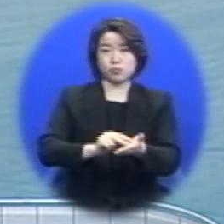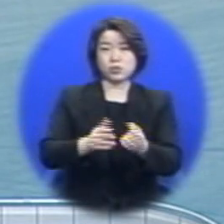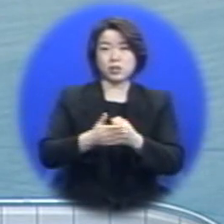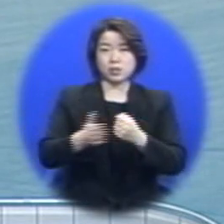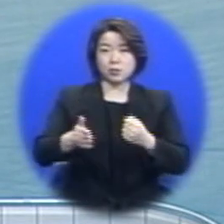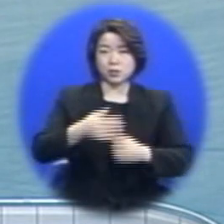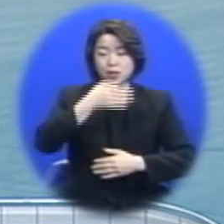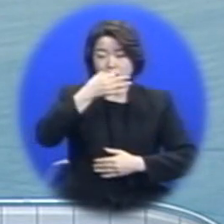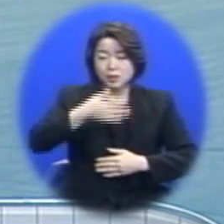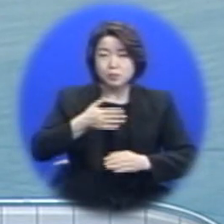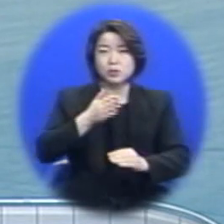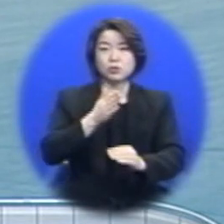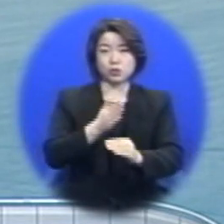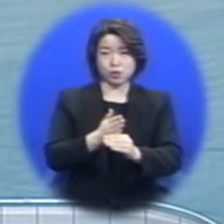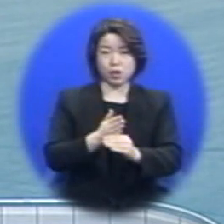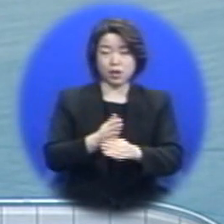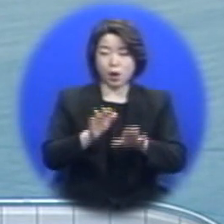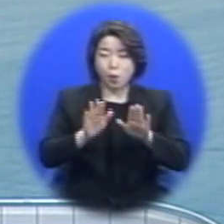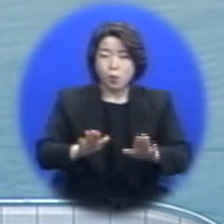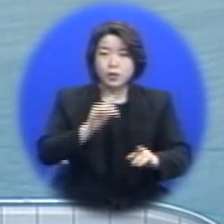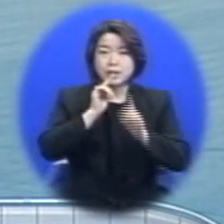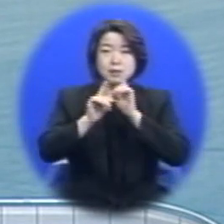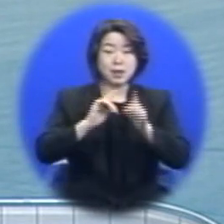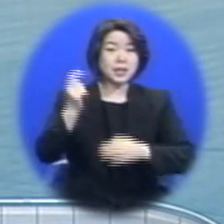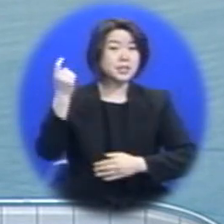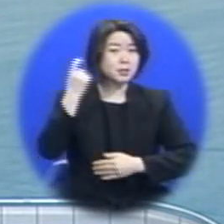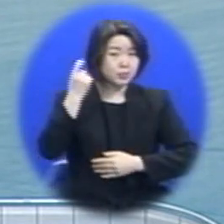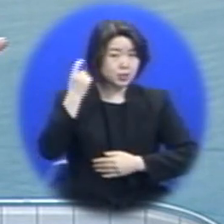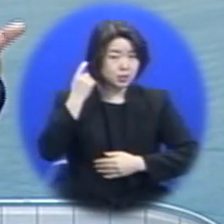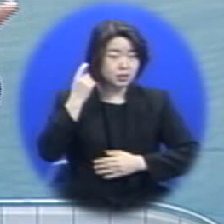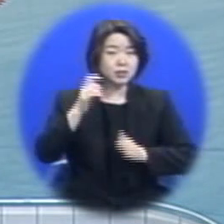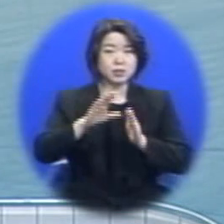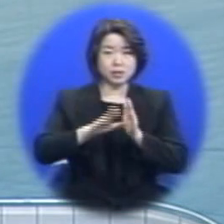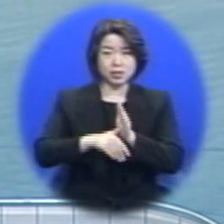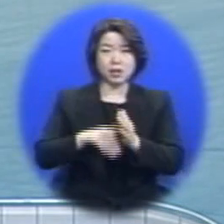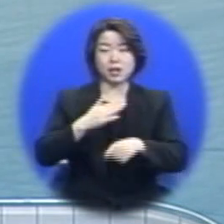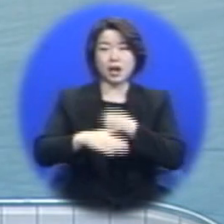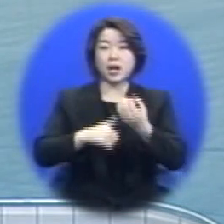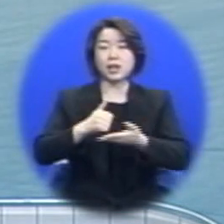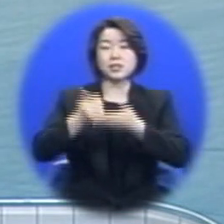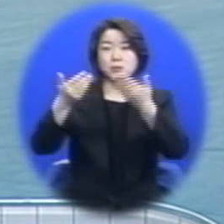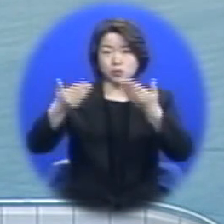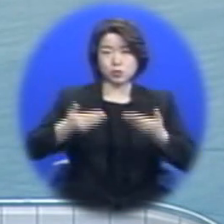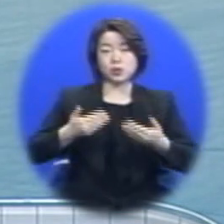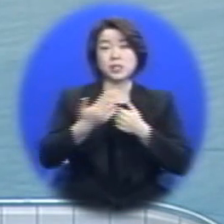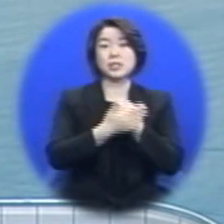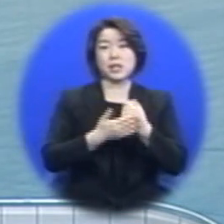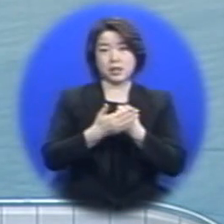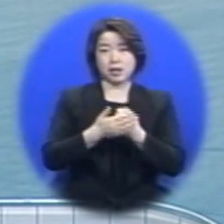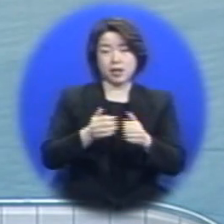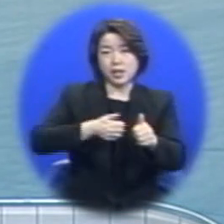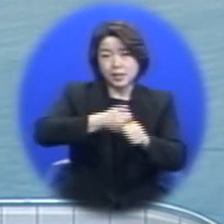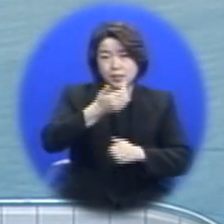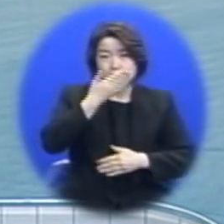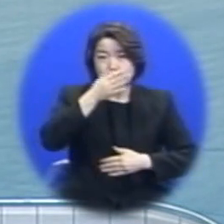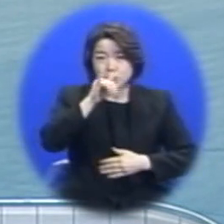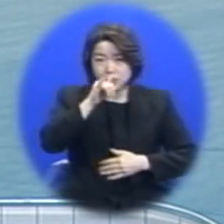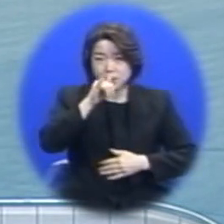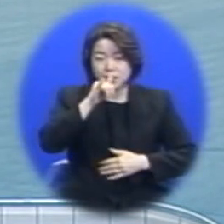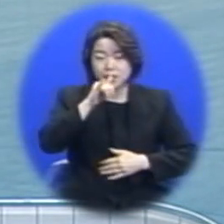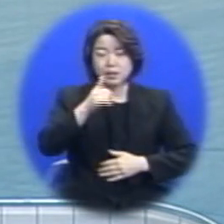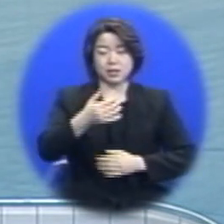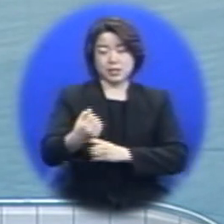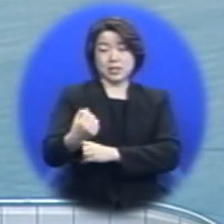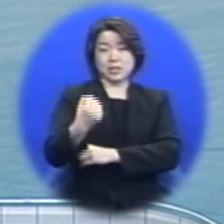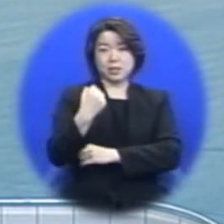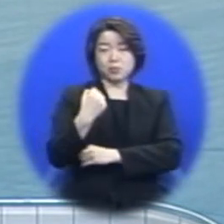하시는 가운데 오늘 이 말씀을 들으면서 하나님이 주시는 은혜가 이길 수 있는 그런